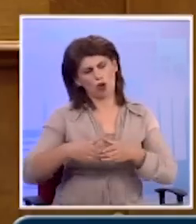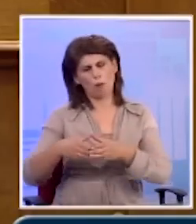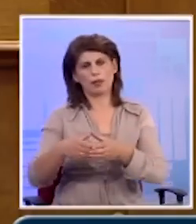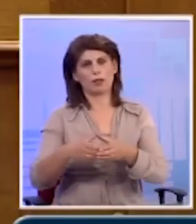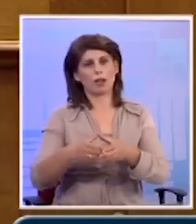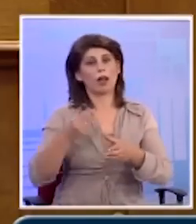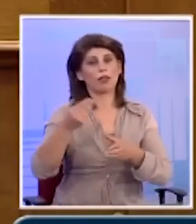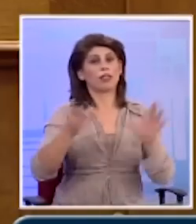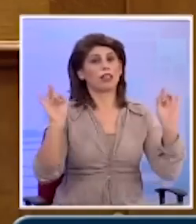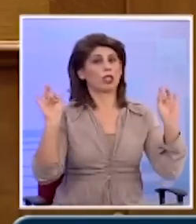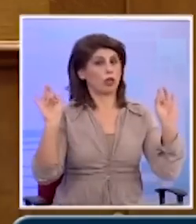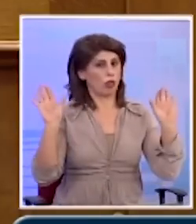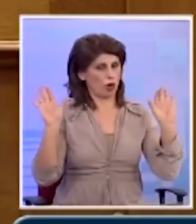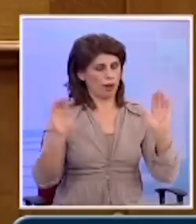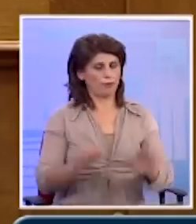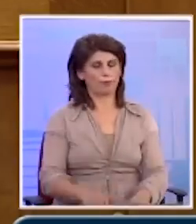περίοδο παρέχεται δωρεάν.